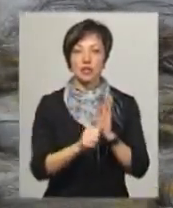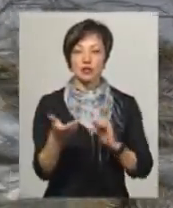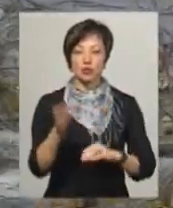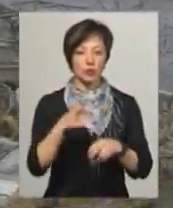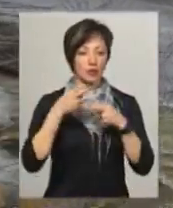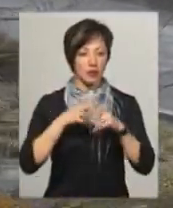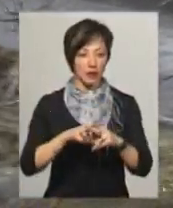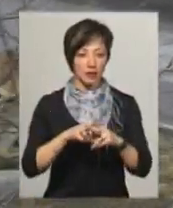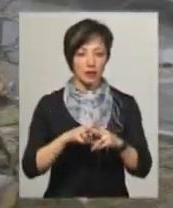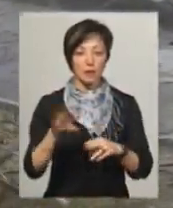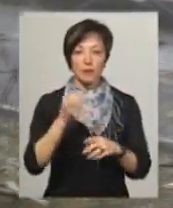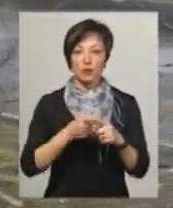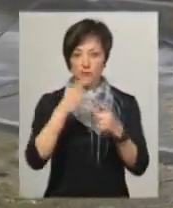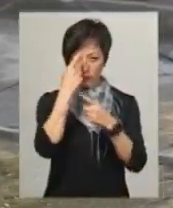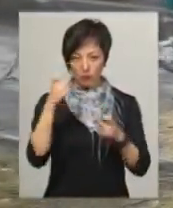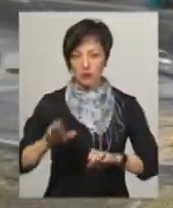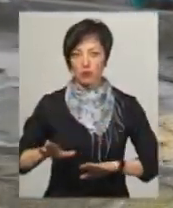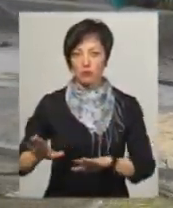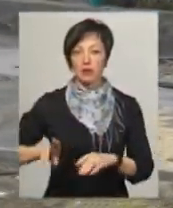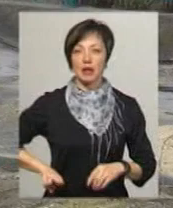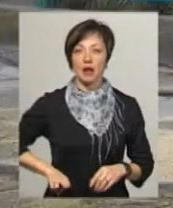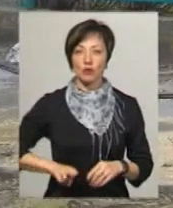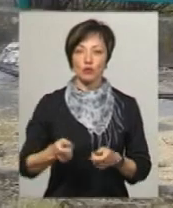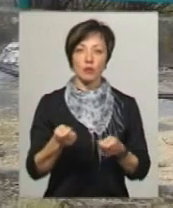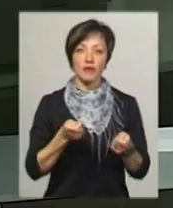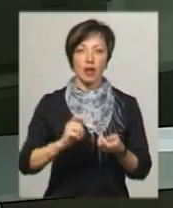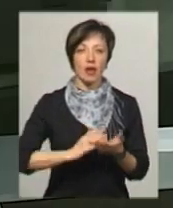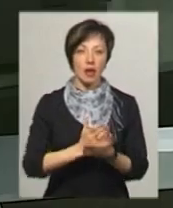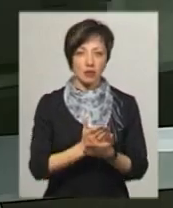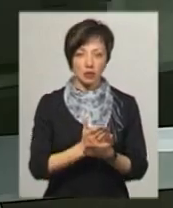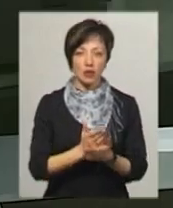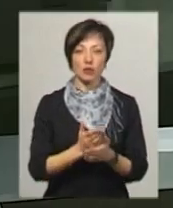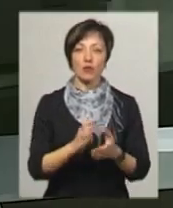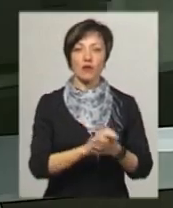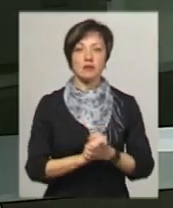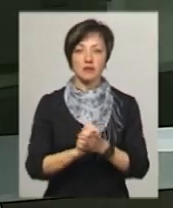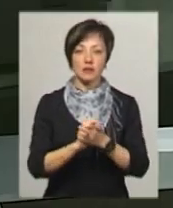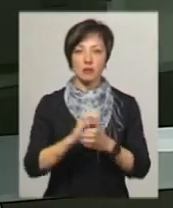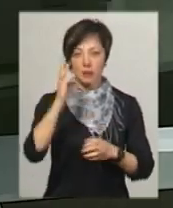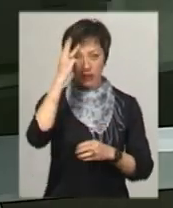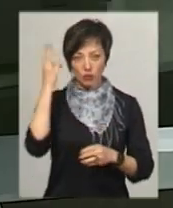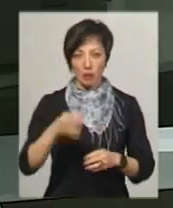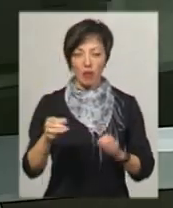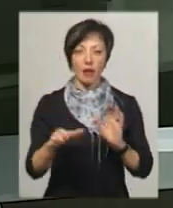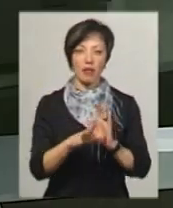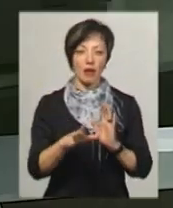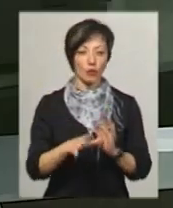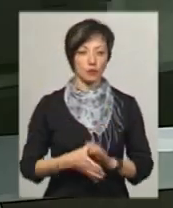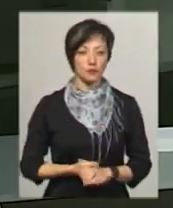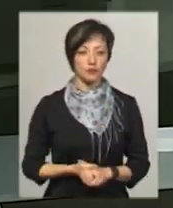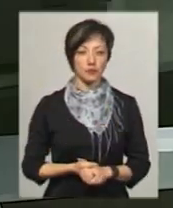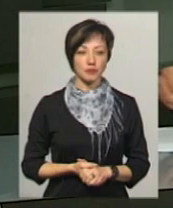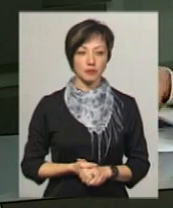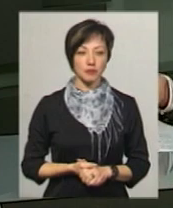одиниць техніки. Про це повідомила заступниця директора з управління якістю акціонерного товариства «Хмельницькобленерго» Олена